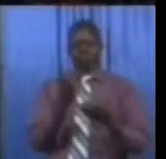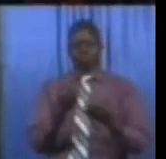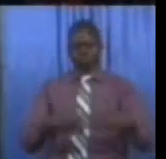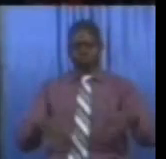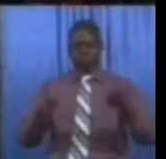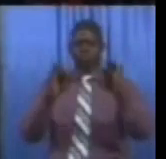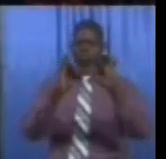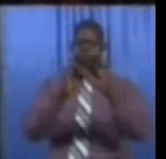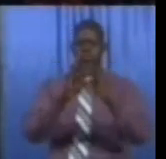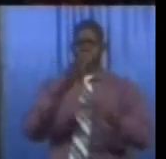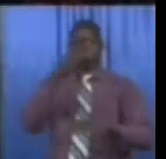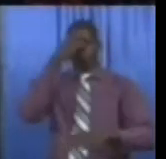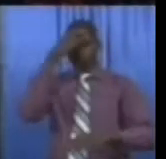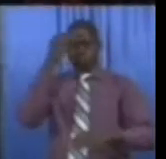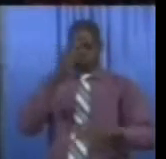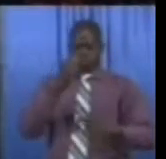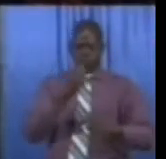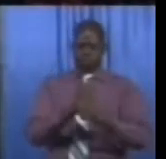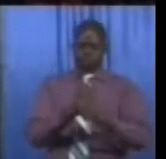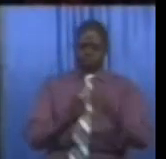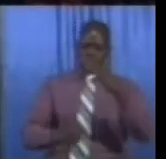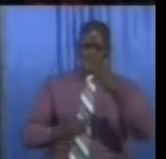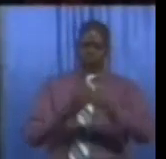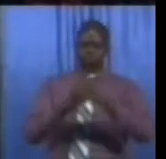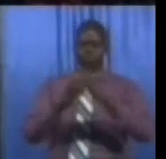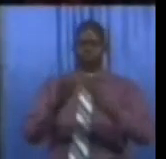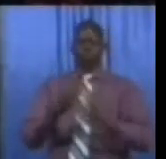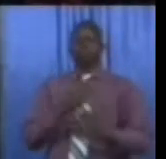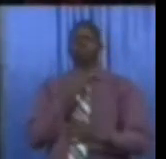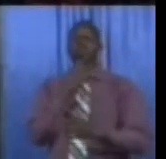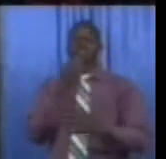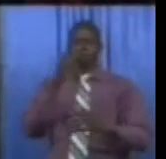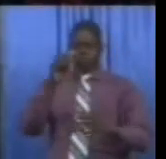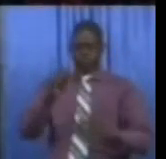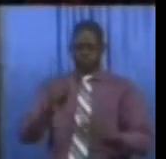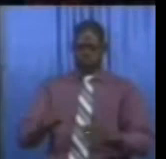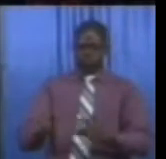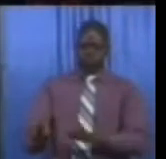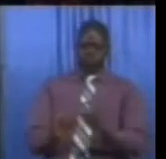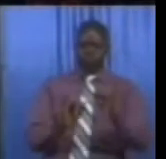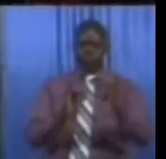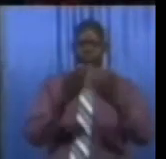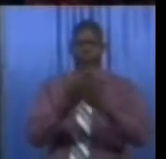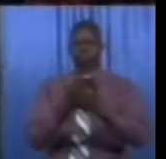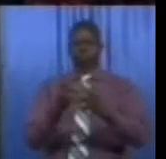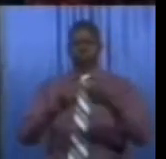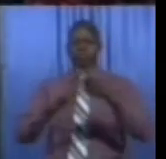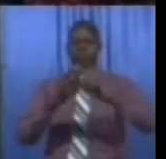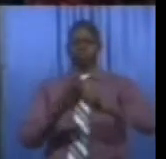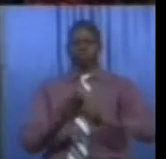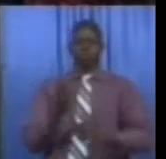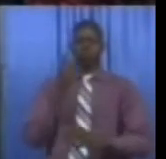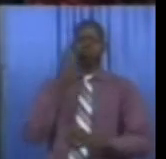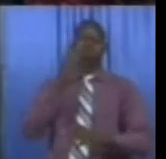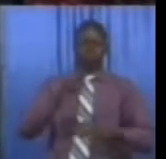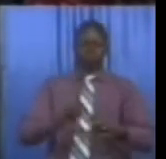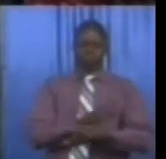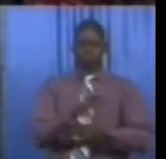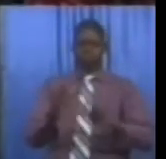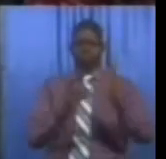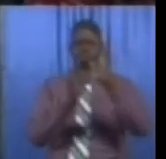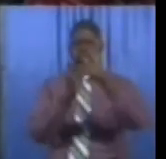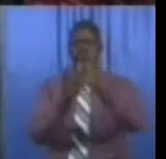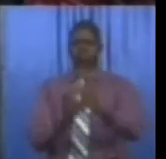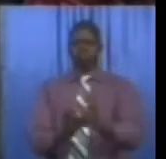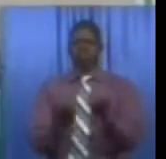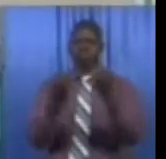parce que nos opérateurs économiques nous ont rassurés d'avoir pu vraiment faire de bons contacts et nous avons pu aussi voir au niveau de l'espace d'exposition